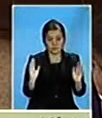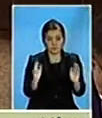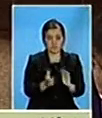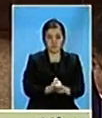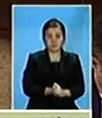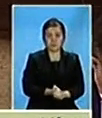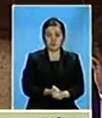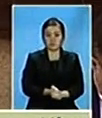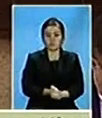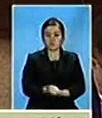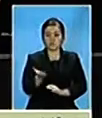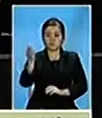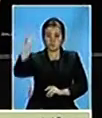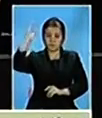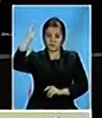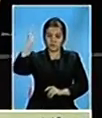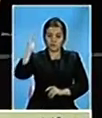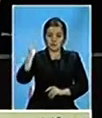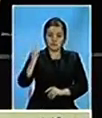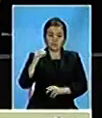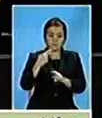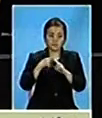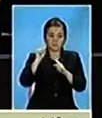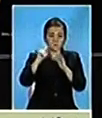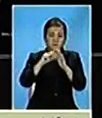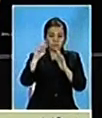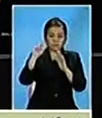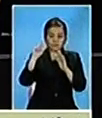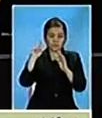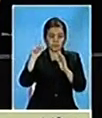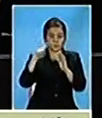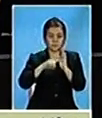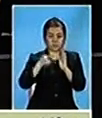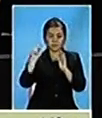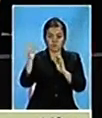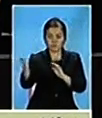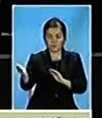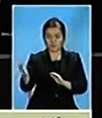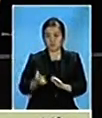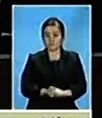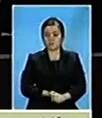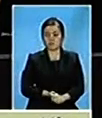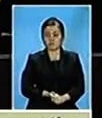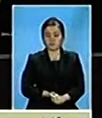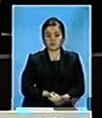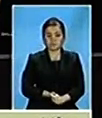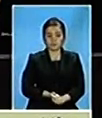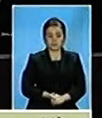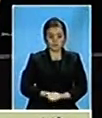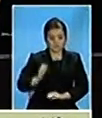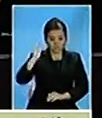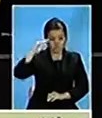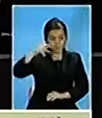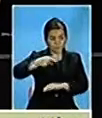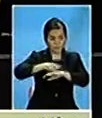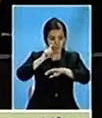ครับท่านสุรศักดิ์ยังข้องใจติดใจนะท่านวิรวิทย ์กราบเรียนท่านประธานวุฒิสภาที่เคารพกระผมพลเอกสุรศักดิ์ศรีรุ่นสมาชิกวุ